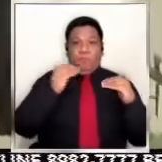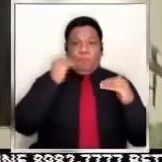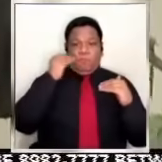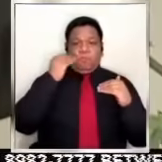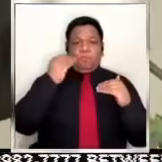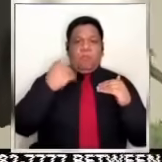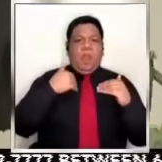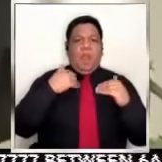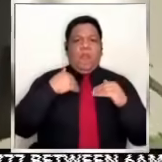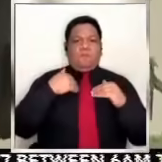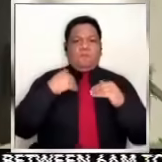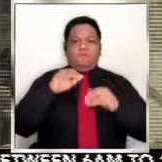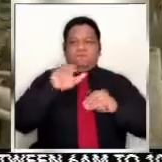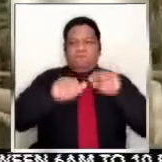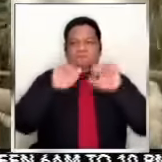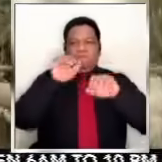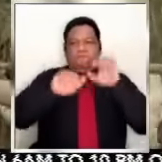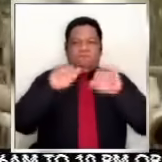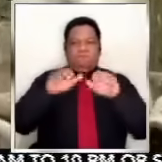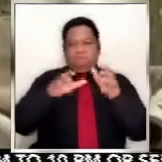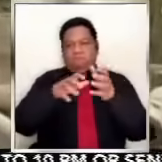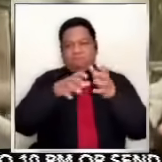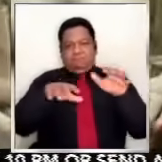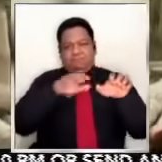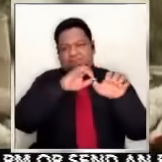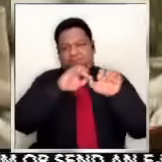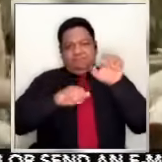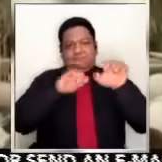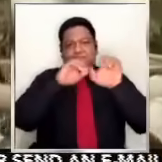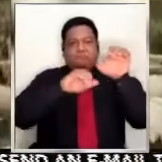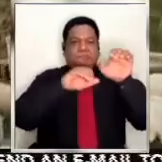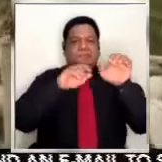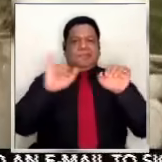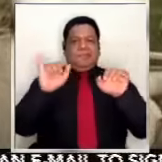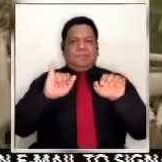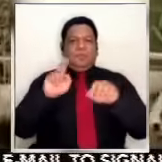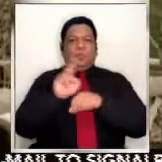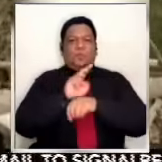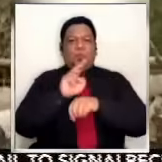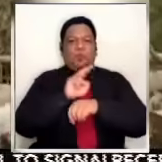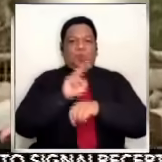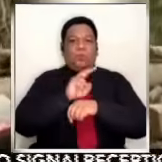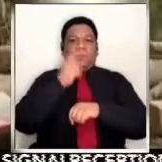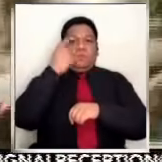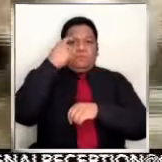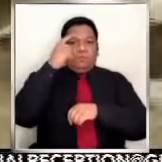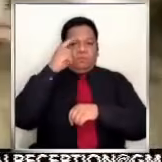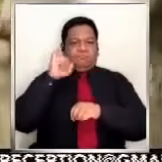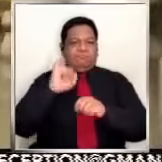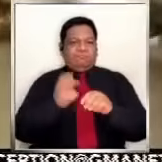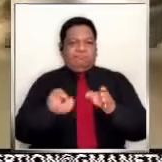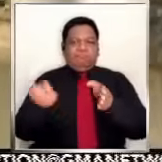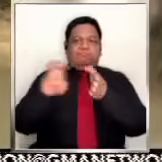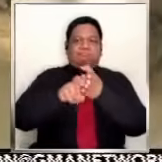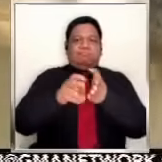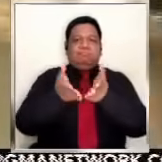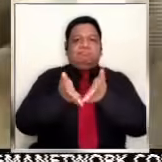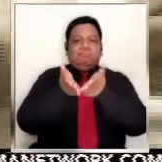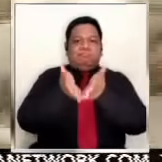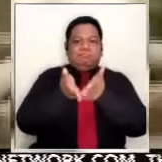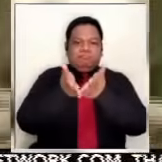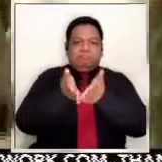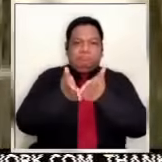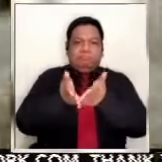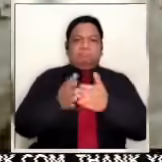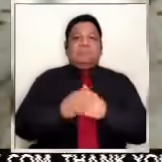na nilang pasukan sa bahay. Bakit po may hagdan? Eh, po yung ginagamit namin para makasakay kami ng balsa. Balsa po. Kasi lubog